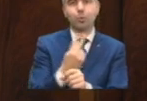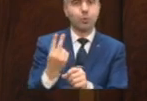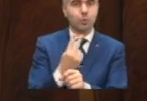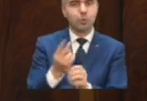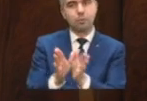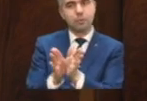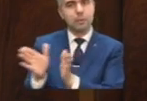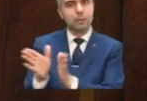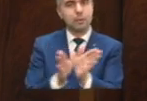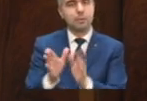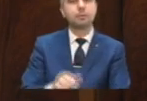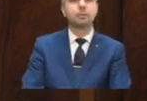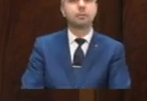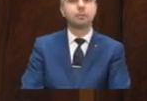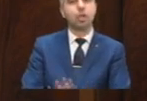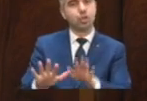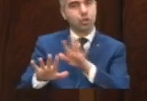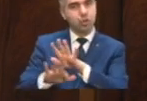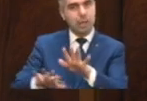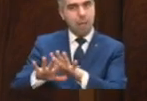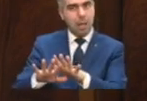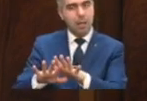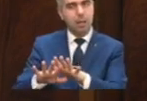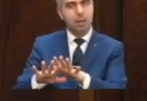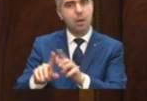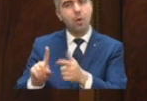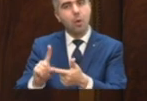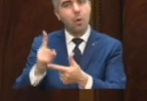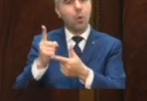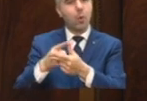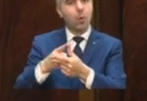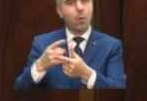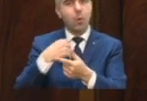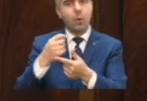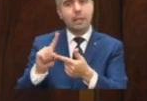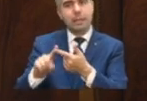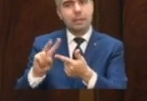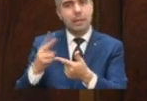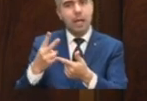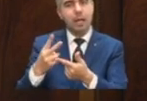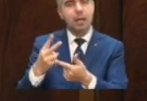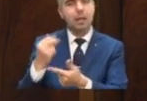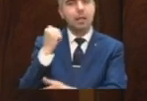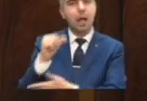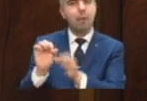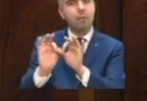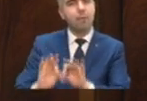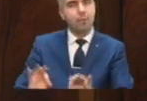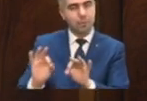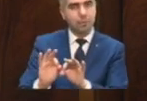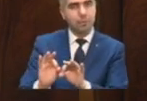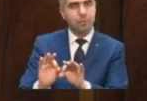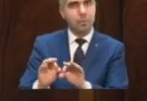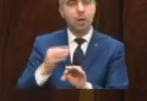الاجزاء، الاجتماعي والغير الاجتماعي. الاجتماعي كلنا كنعرفوه خصو يتواكب، ما خصوش